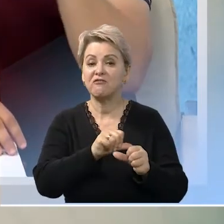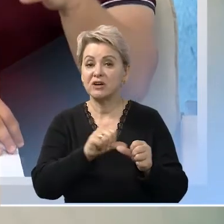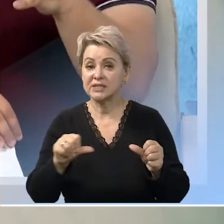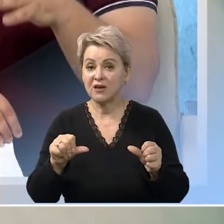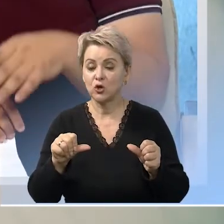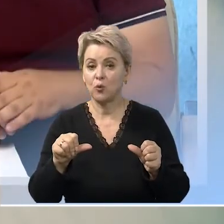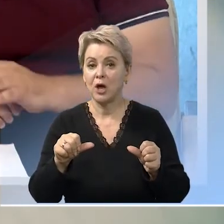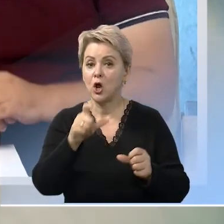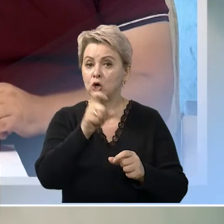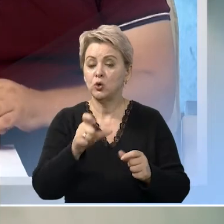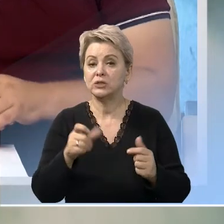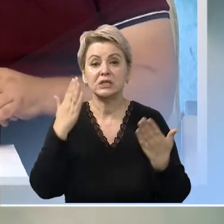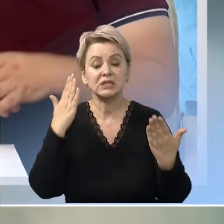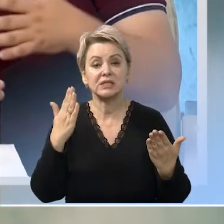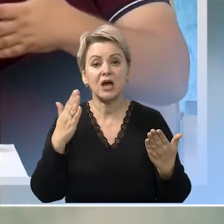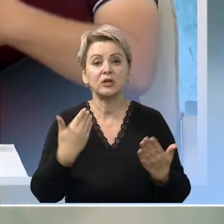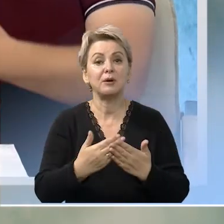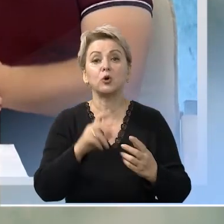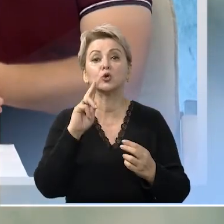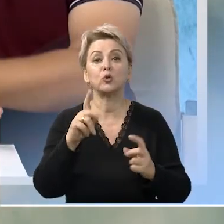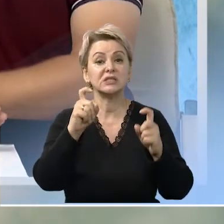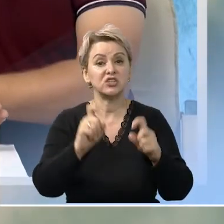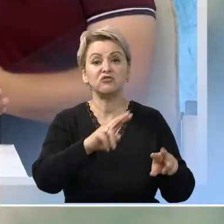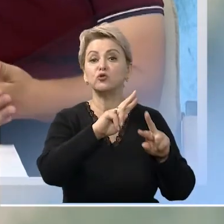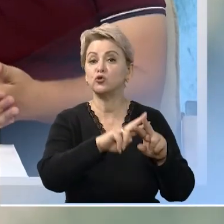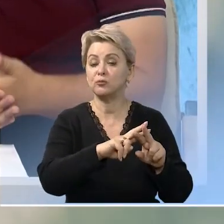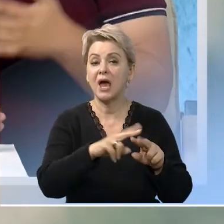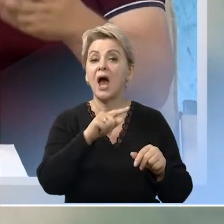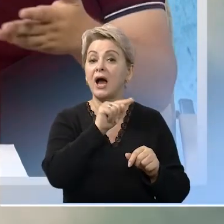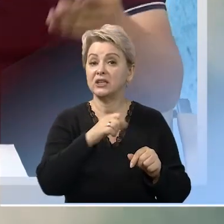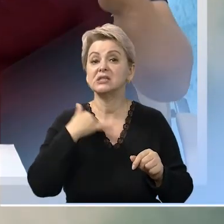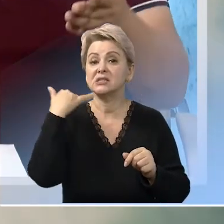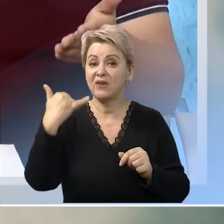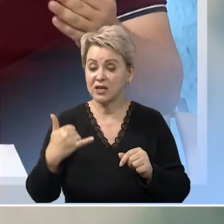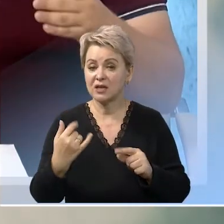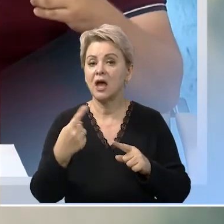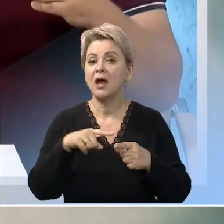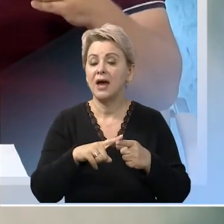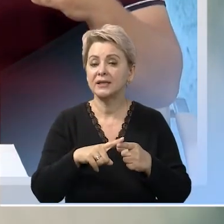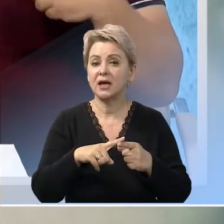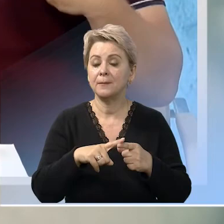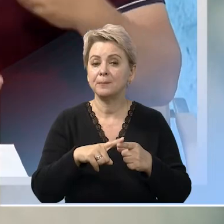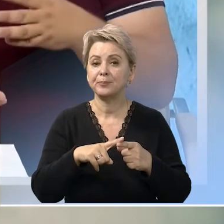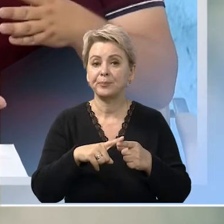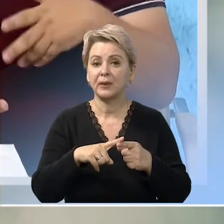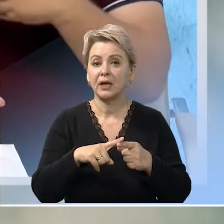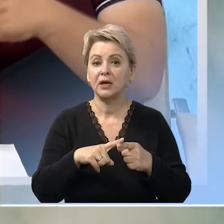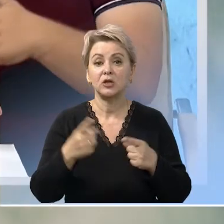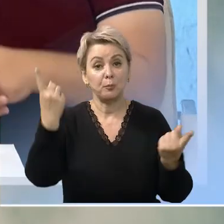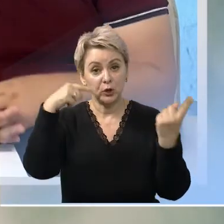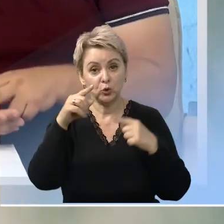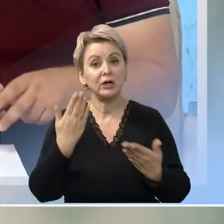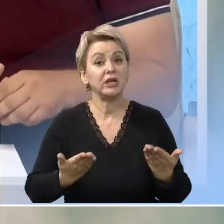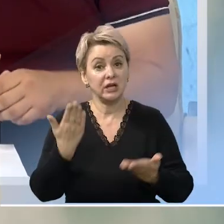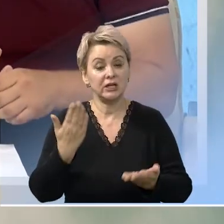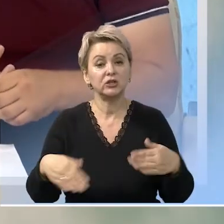мошенничают в основном, так скажем, да, люди, не знаю, там, из мест лишения свободы звонят там и так далее. То есть это миф